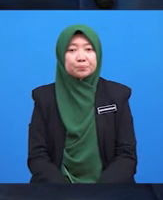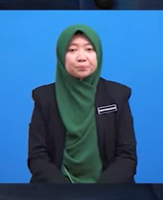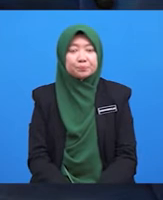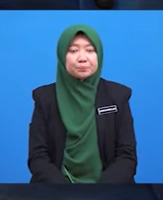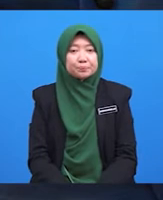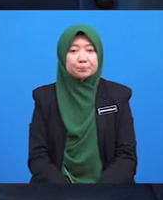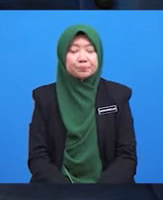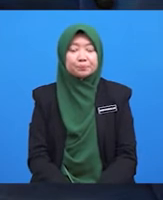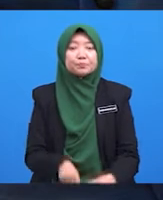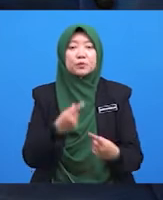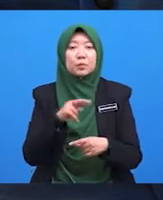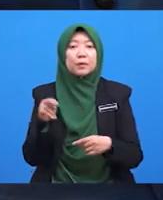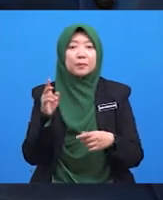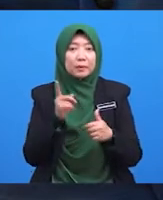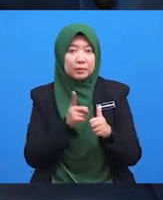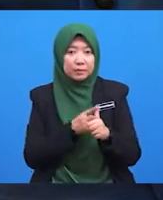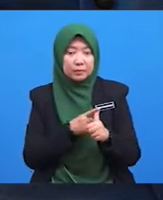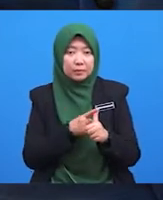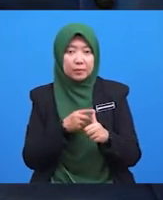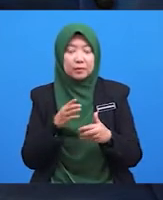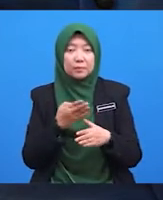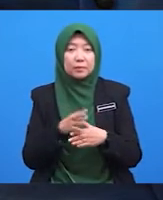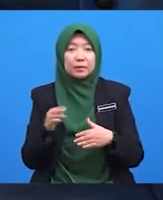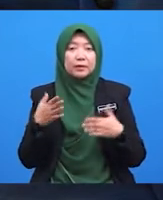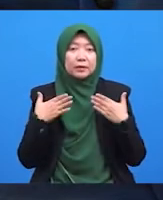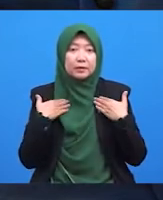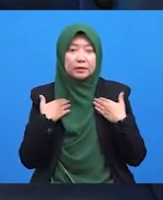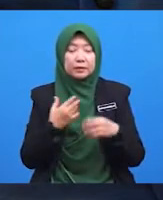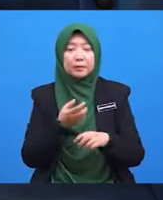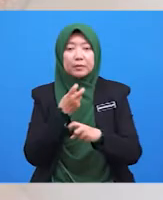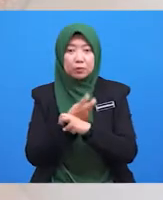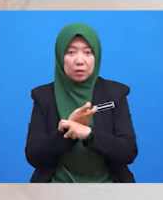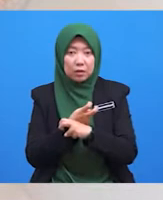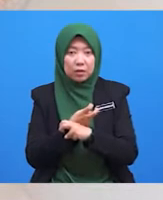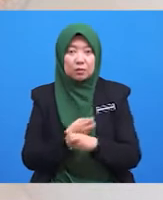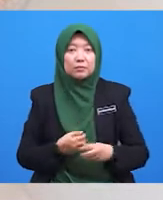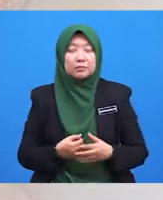Jawapan yang pertama adalah bahagian dada dan bahagian bertulang.